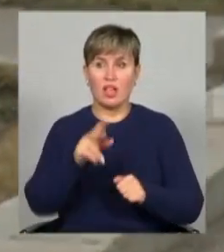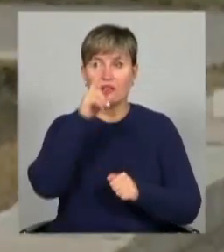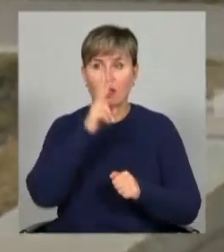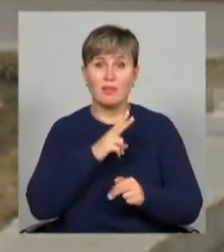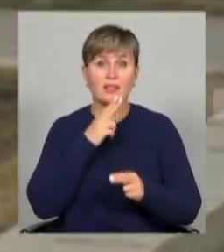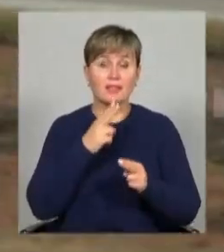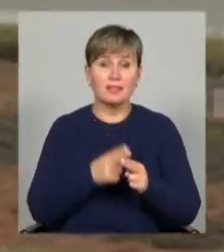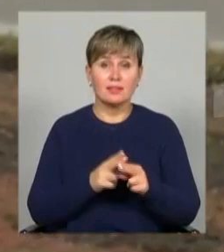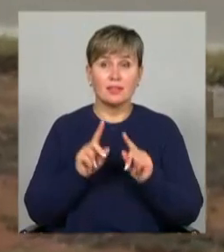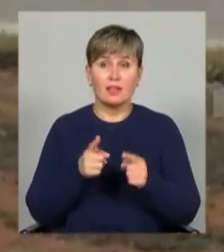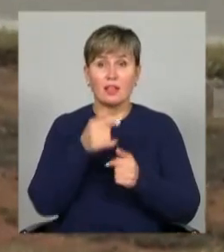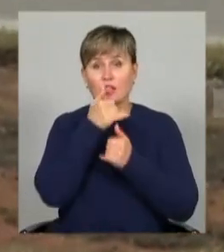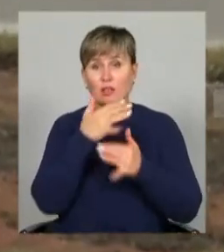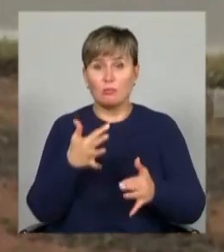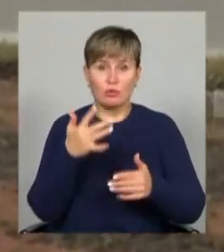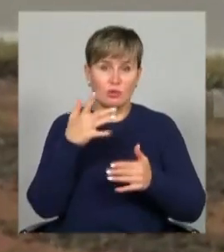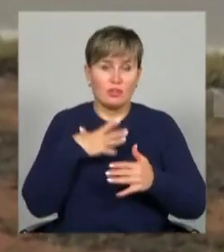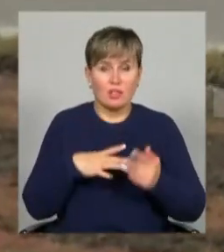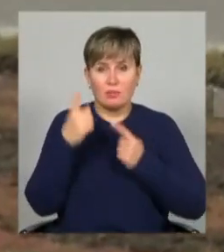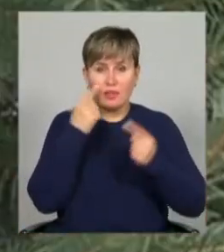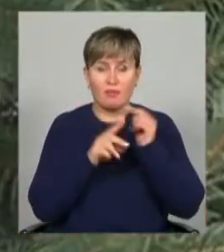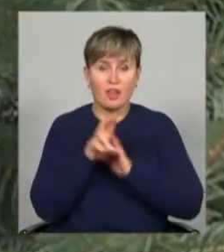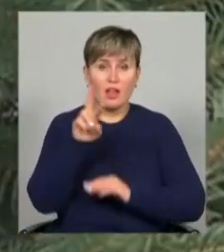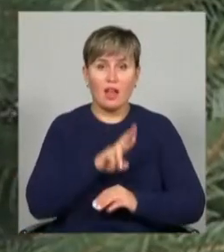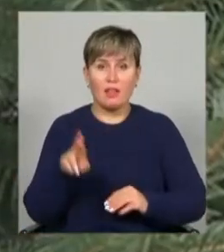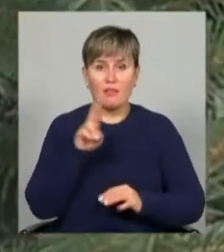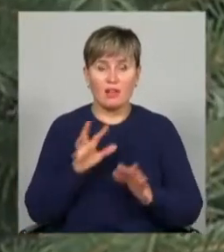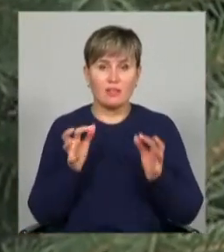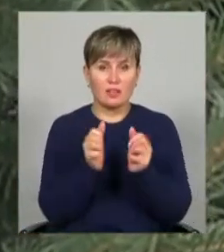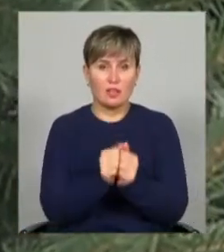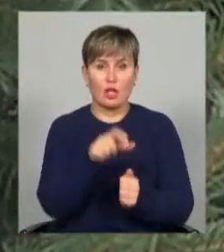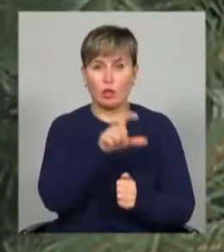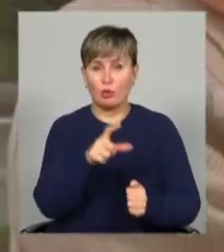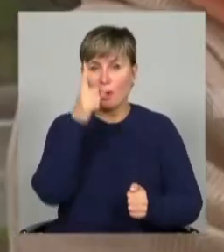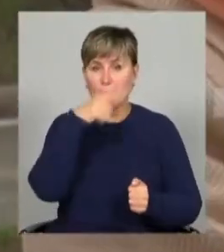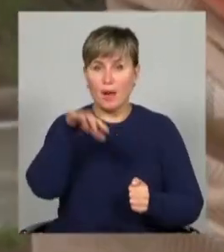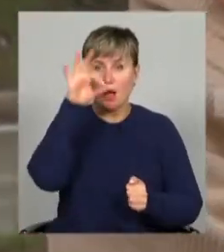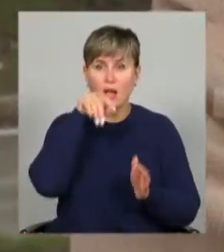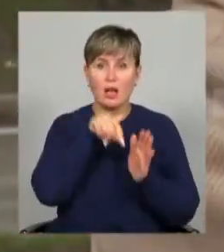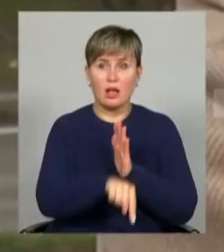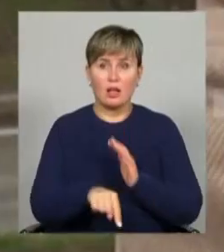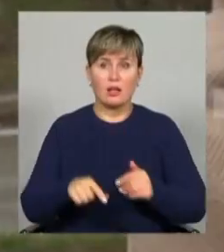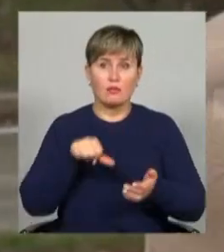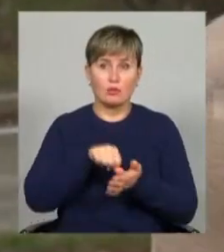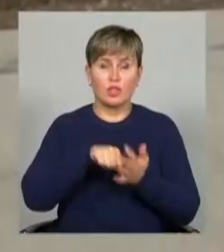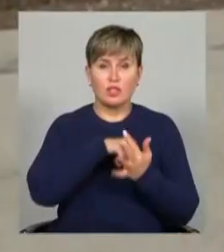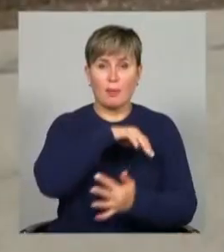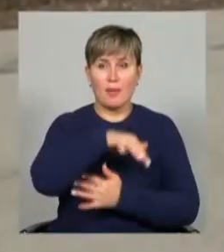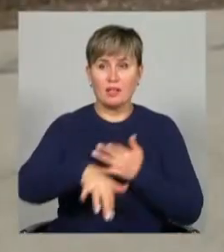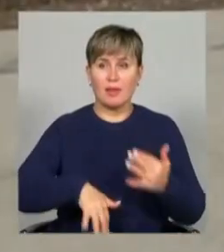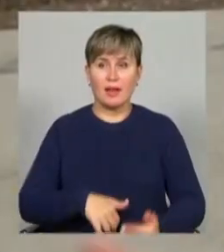Сестра задержанного не может сдержать слез. В начале января Уркена схватили сотрудники полиции по подозрению в участии в